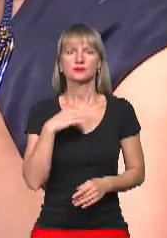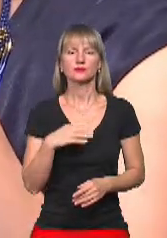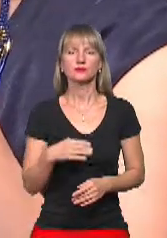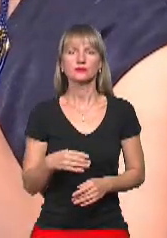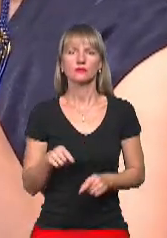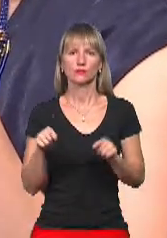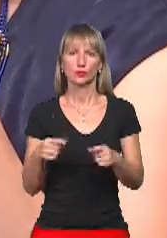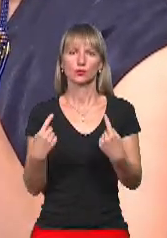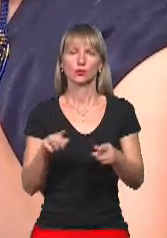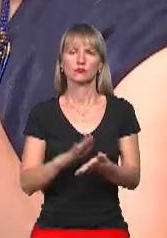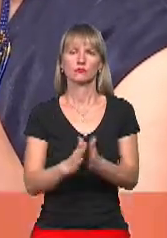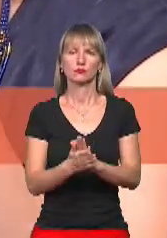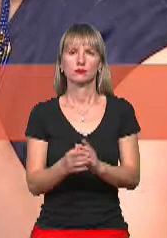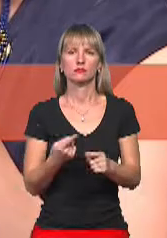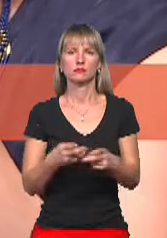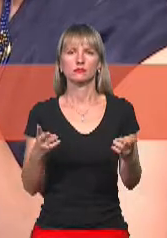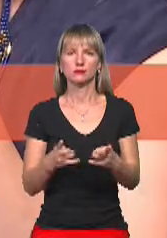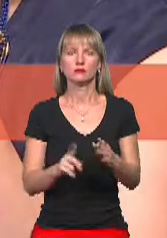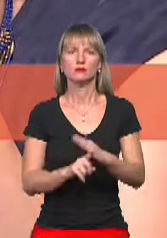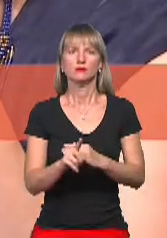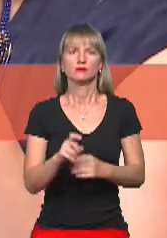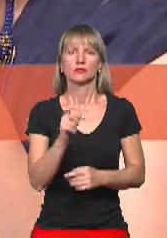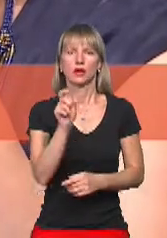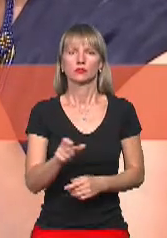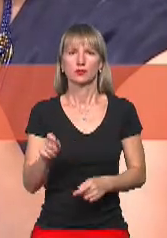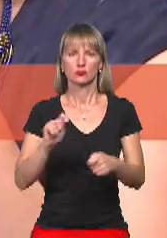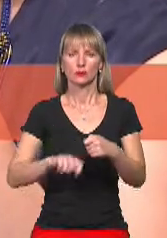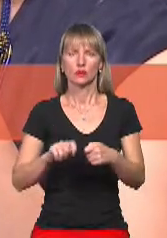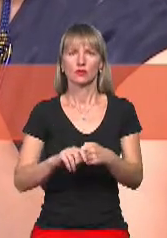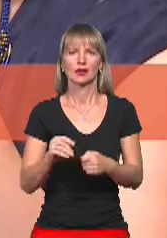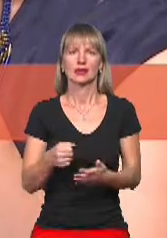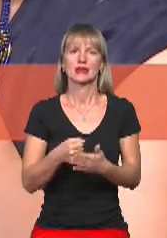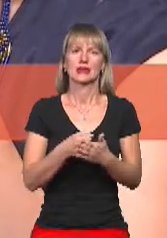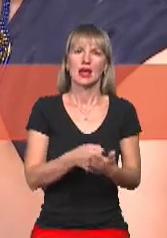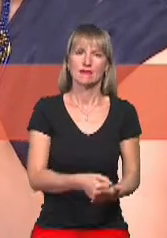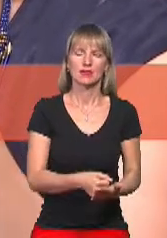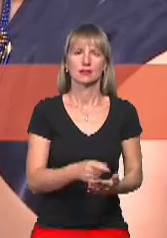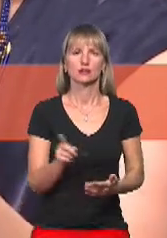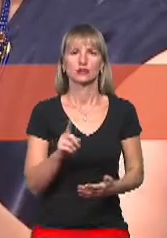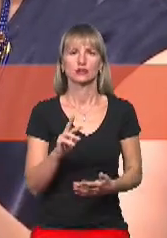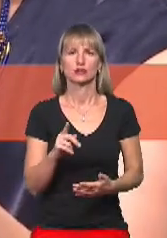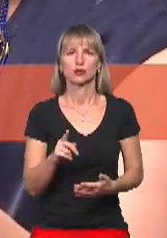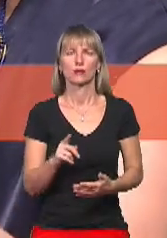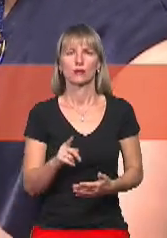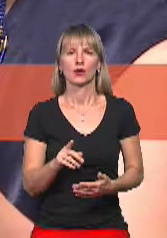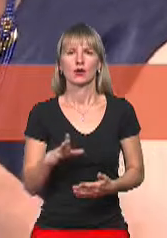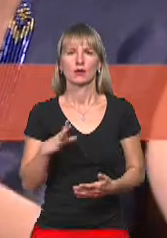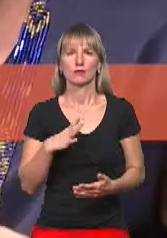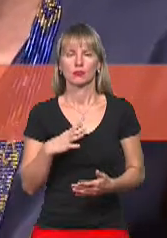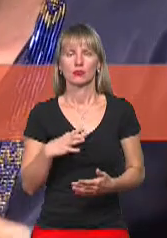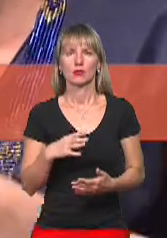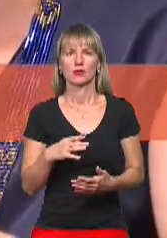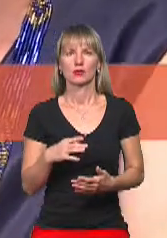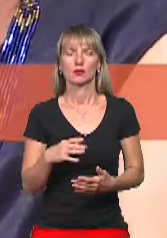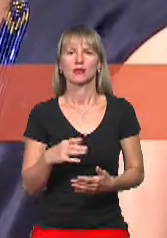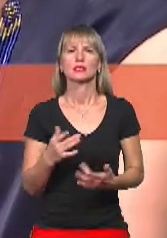другая ситуация, поэтому здесь надо начинать с общественного мониторинга и давить на то, чтобы проводился также и официальный. А может быть перебор?